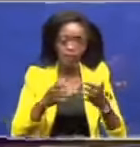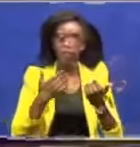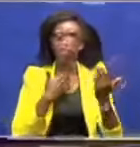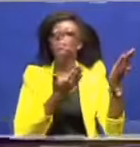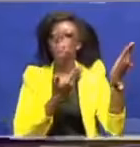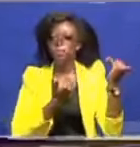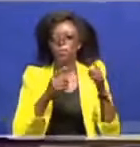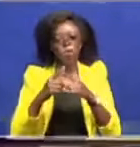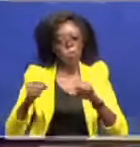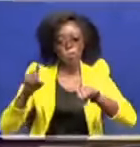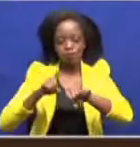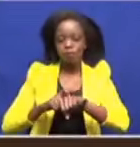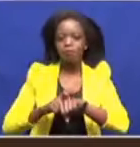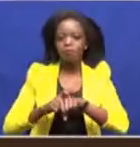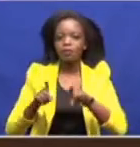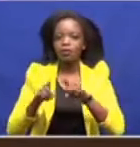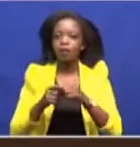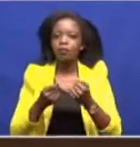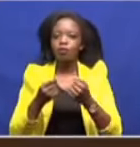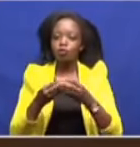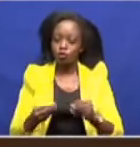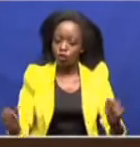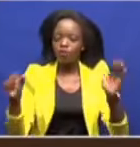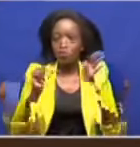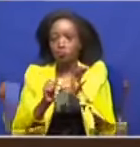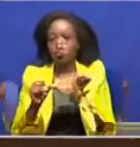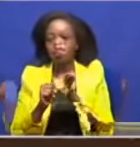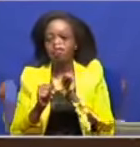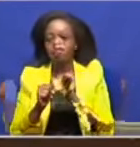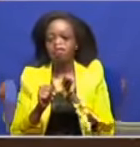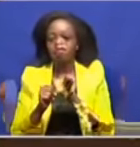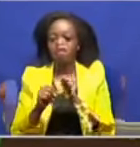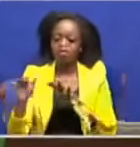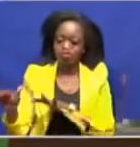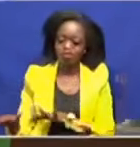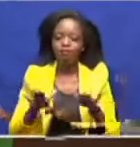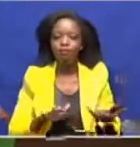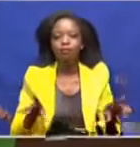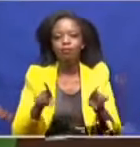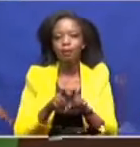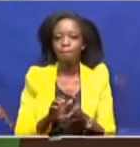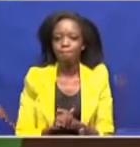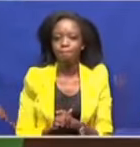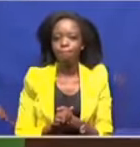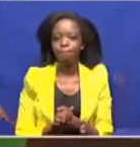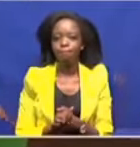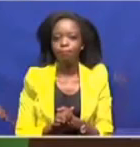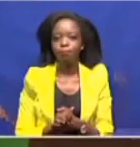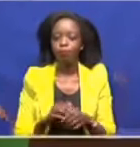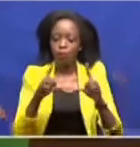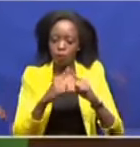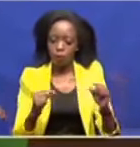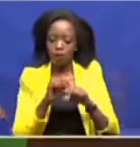walizotarajia, na kuwaondolea shida, mauti na matatizo. Kwa hivyo kwa usemi